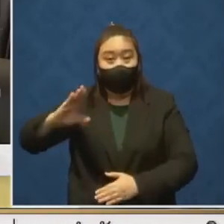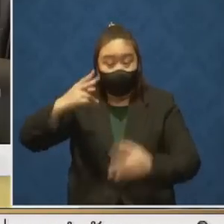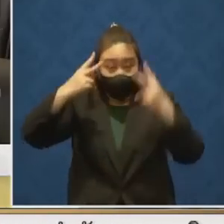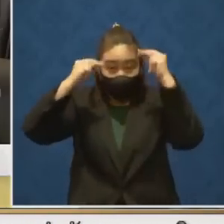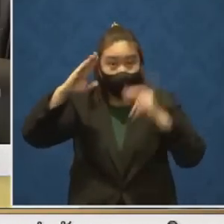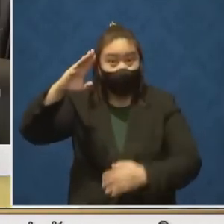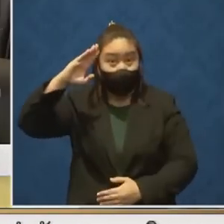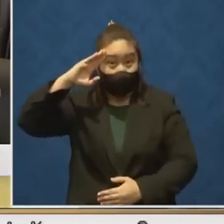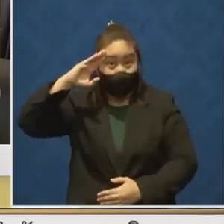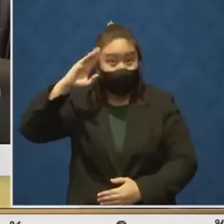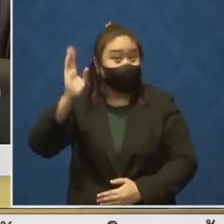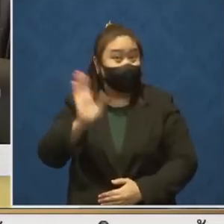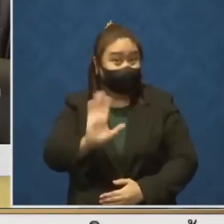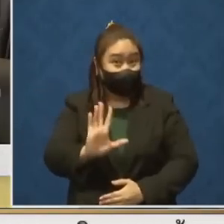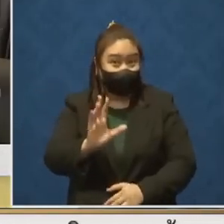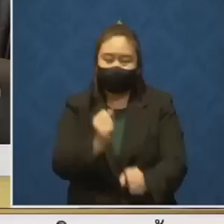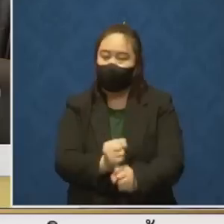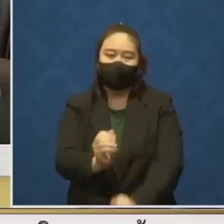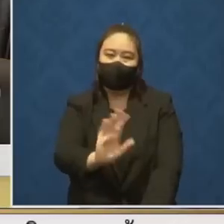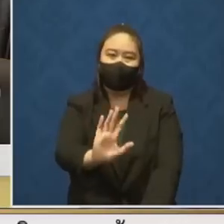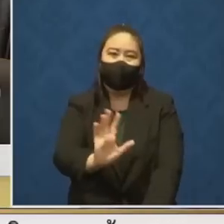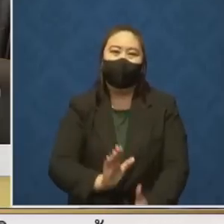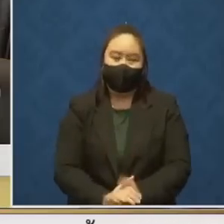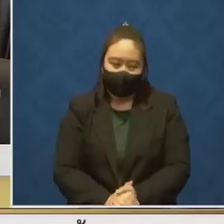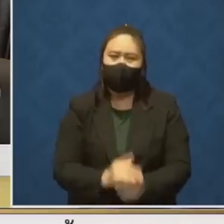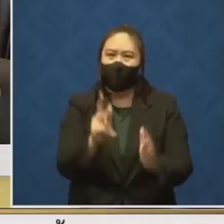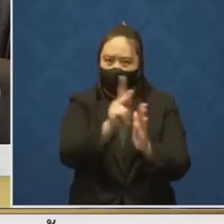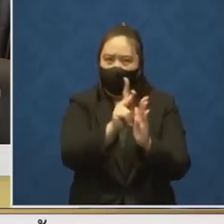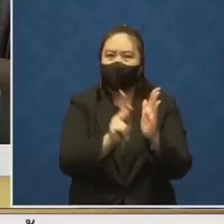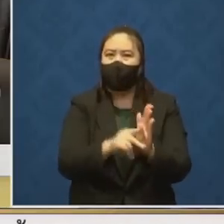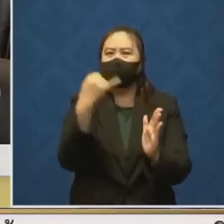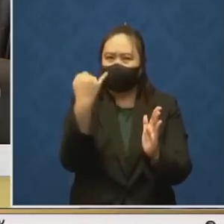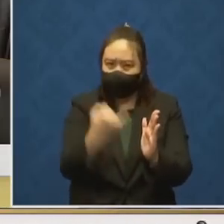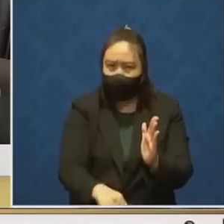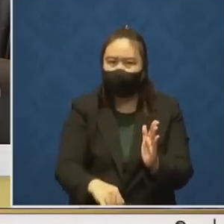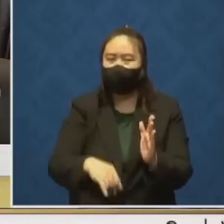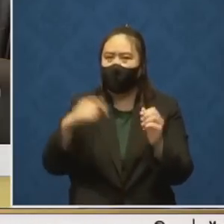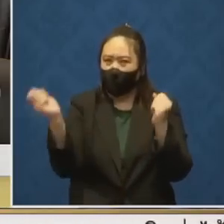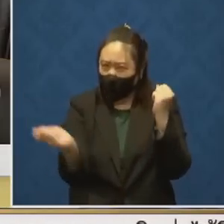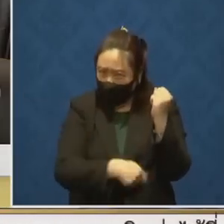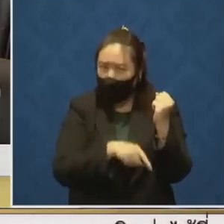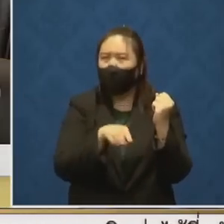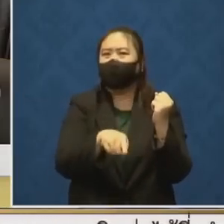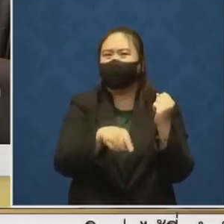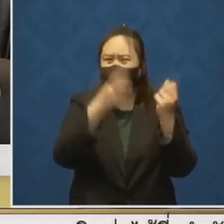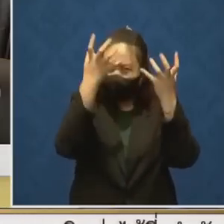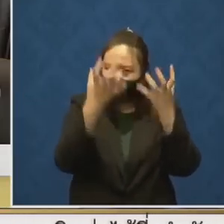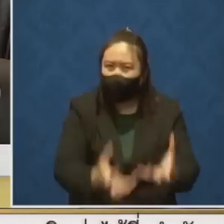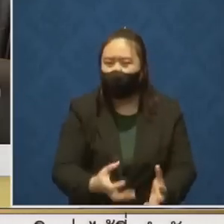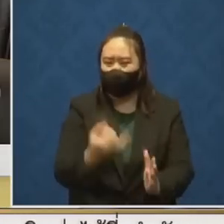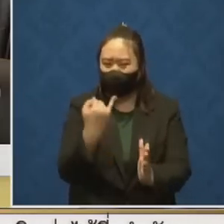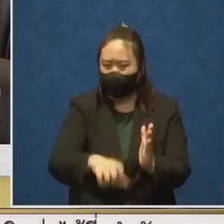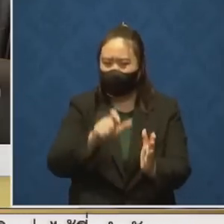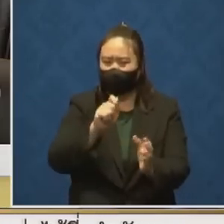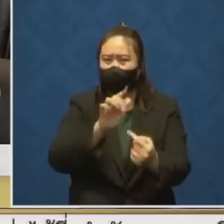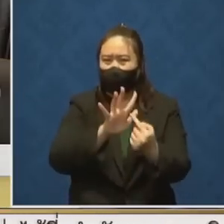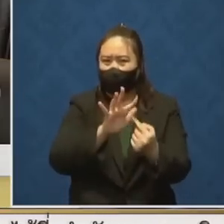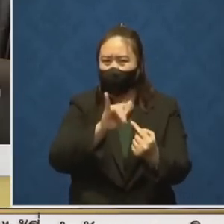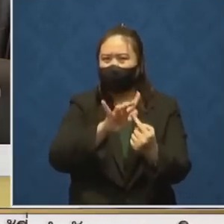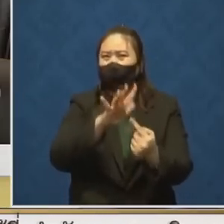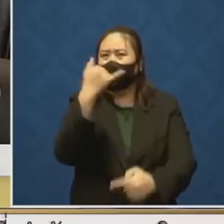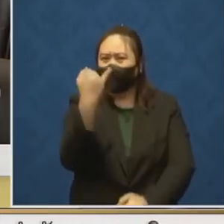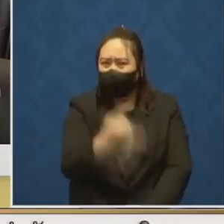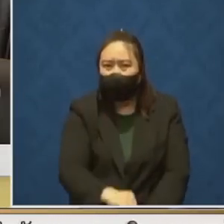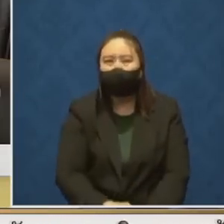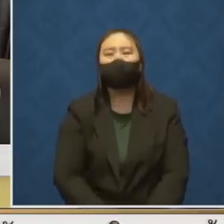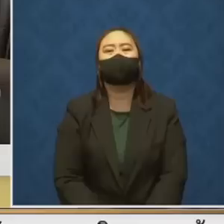correlated yesders เยี่เป็เรื่องผิดกฎหมาย มีโทษหนักทางอาศาเดี๋ยวจะฉจะยกตอย่ใหฟง ว